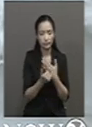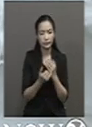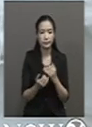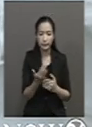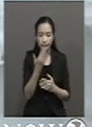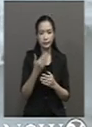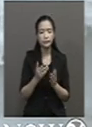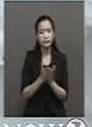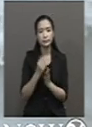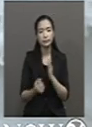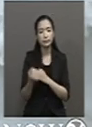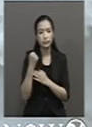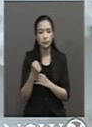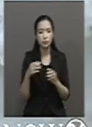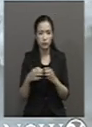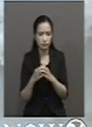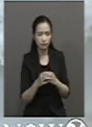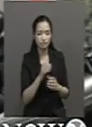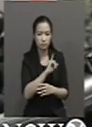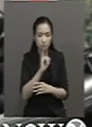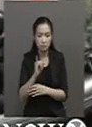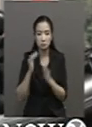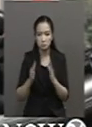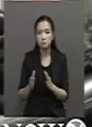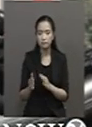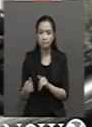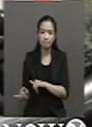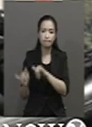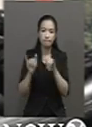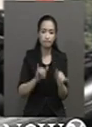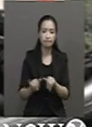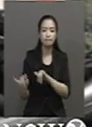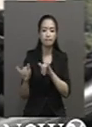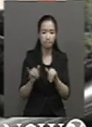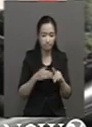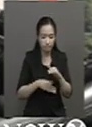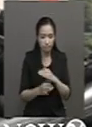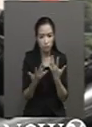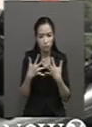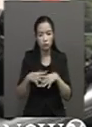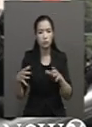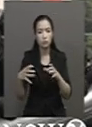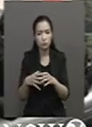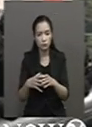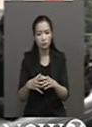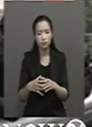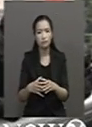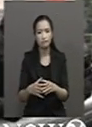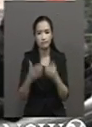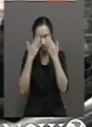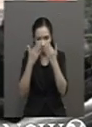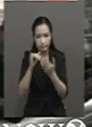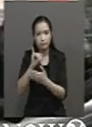ความมั่นคงจากการก่อการร้ายเนื่องจากมีพลเมืองลักลอบเดินทางไปยังตะวันออกกลางเพื่อเข้าร่วมเป็นสมาชิกของกลุ่มรัฐอิสล